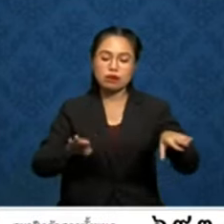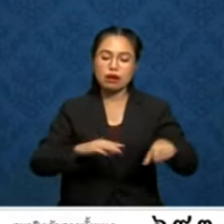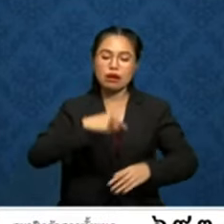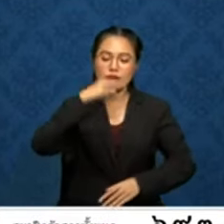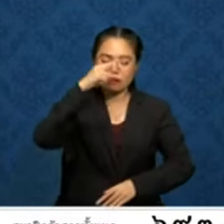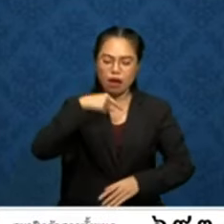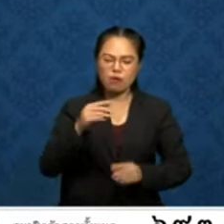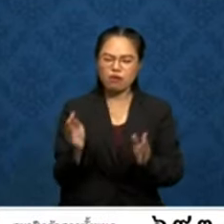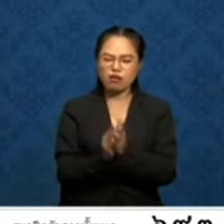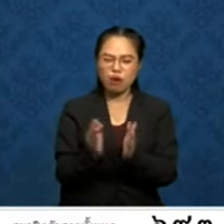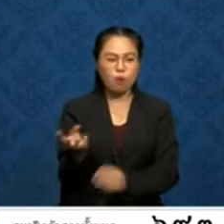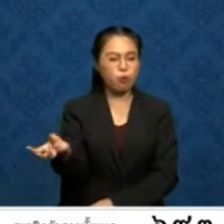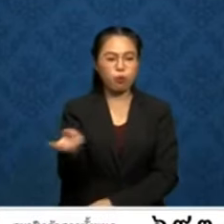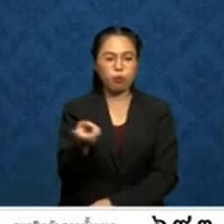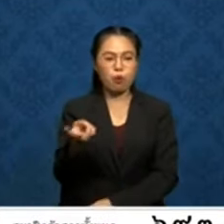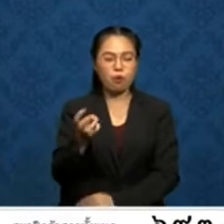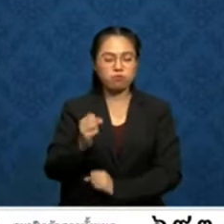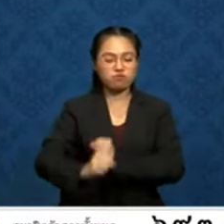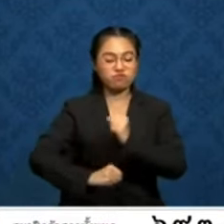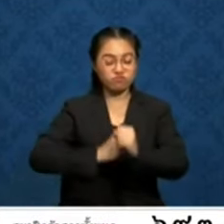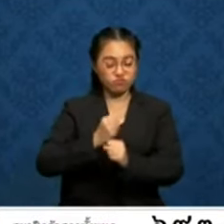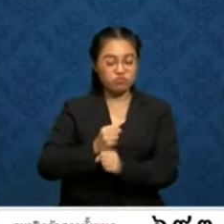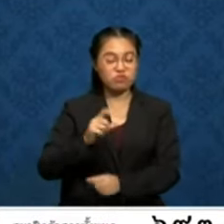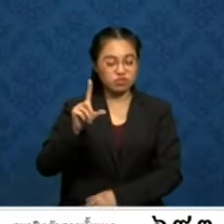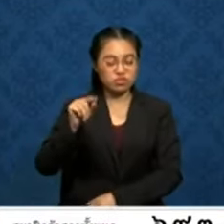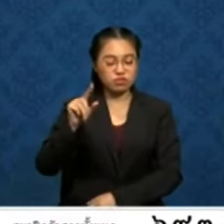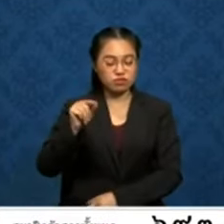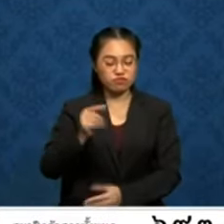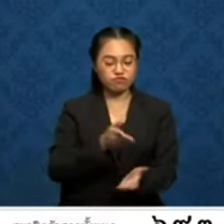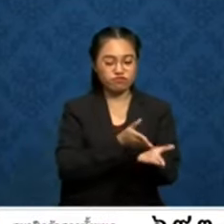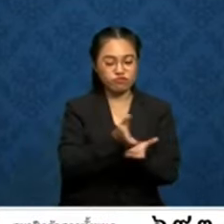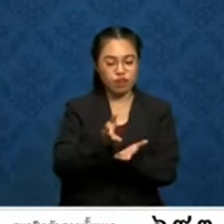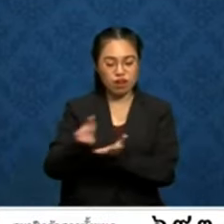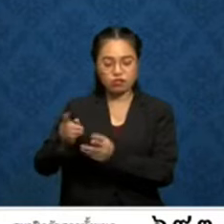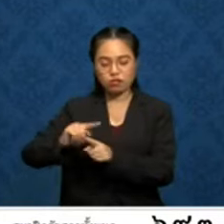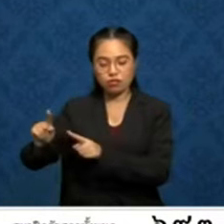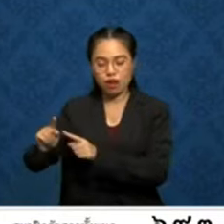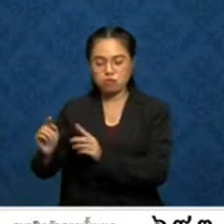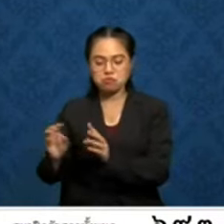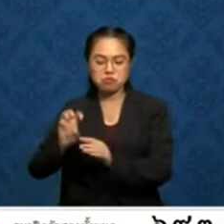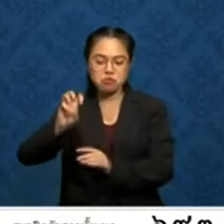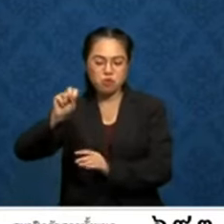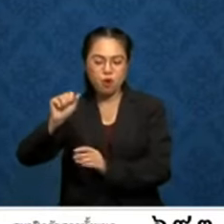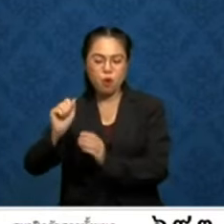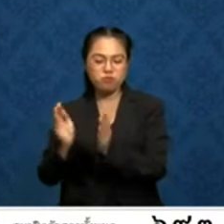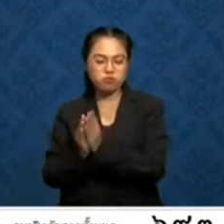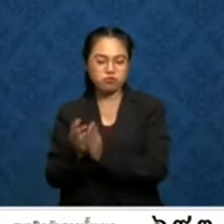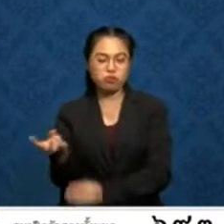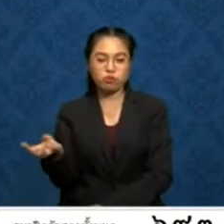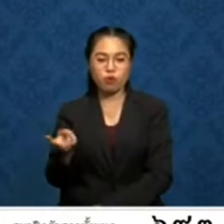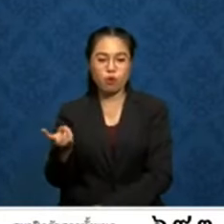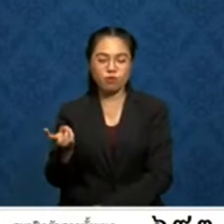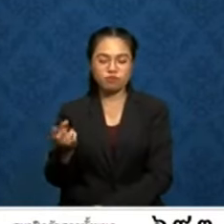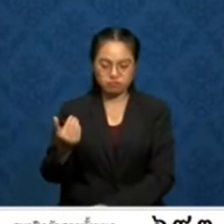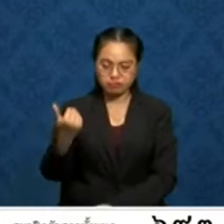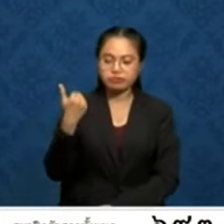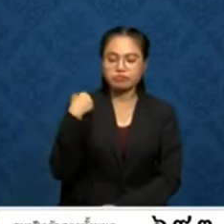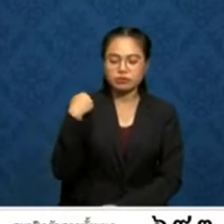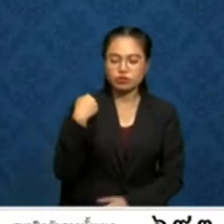ต่ำสุดในรอบ20ปีทุกทักษะนอกจากนี้ยังมีเด็กและเยาวชน